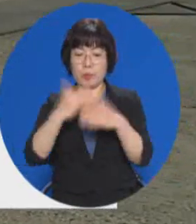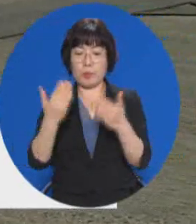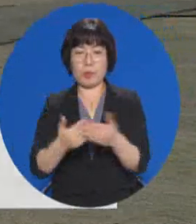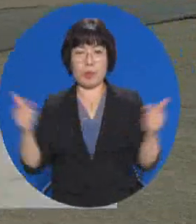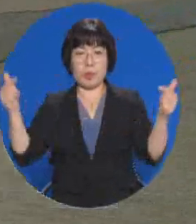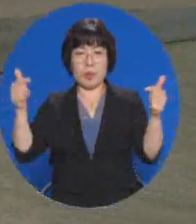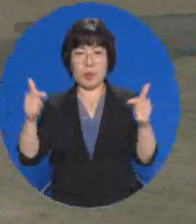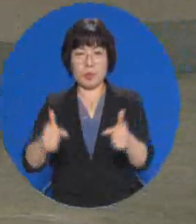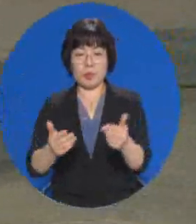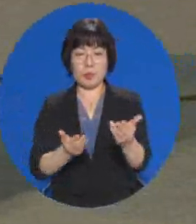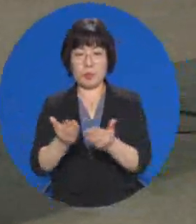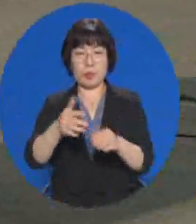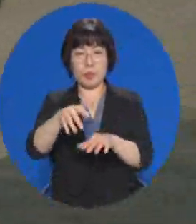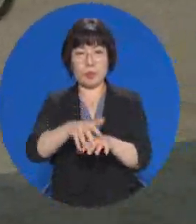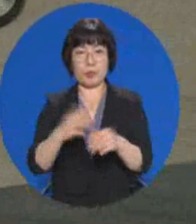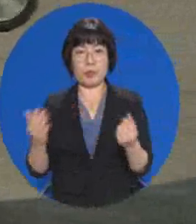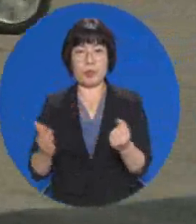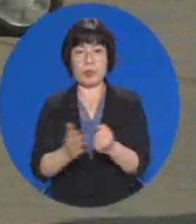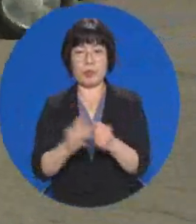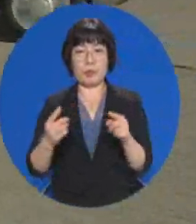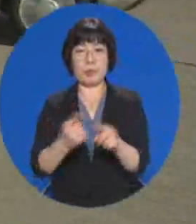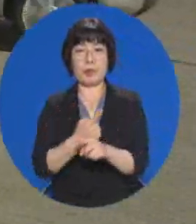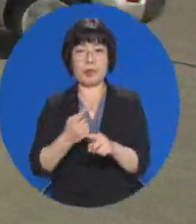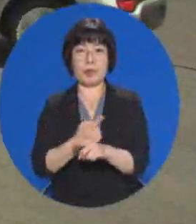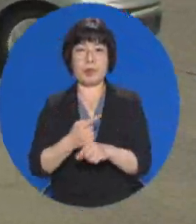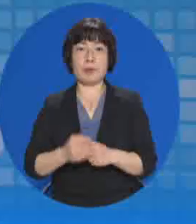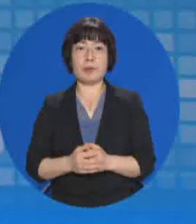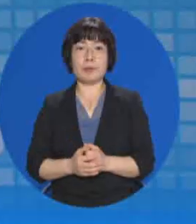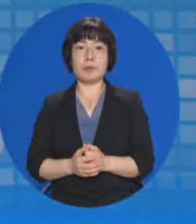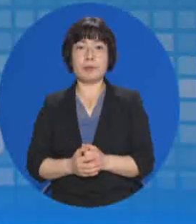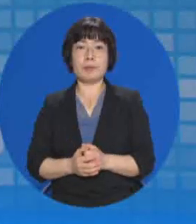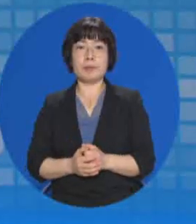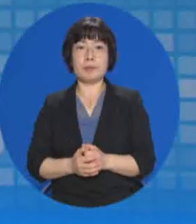줄어든 무역 구조 때문으로 분석됩니다.